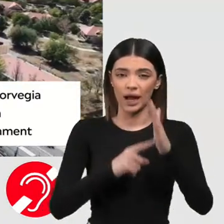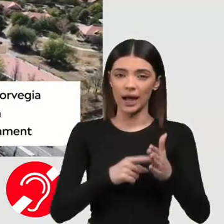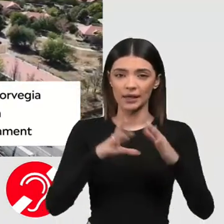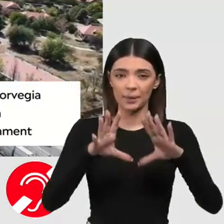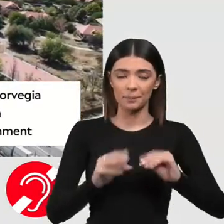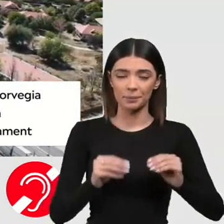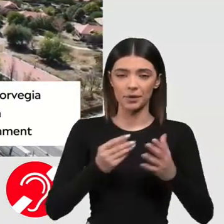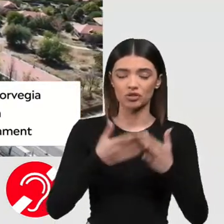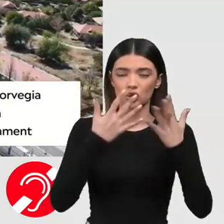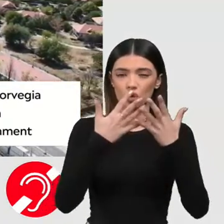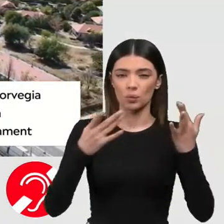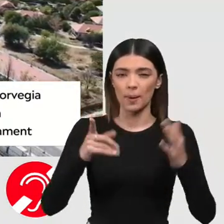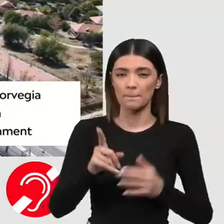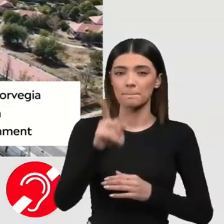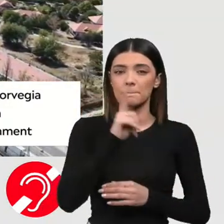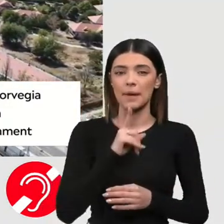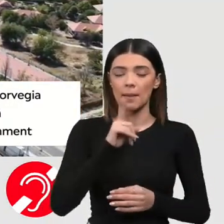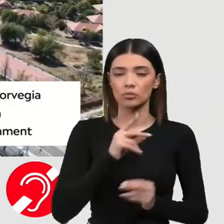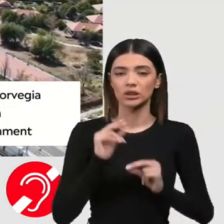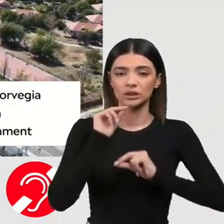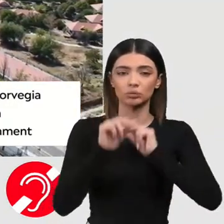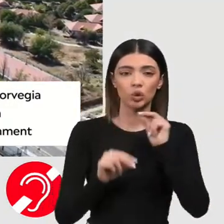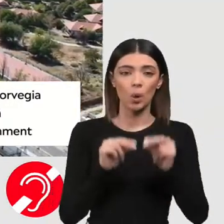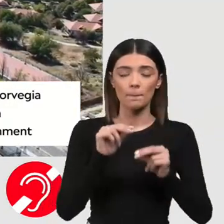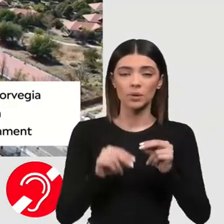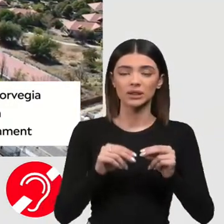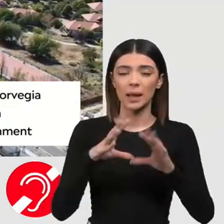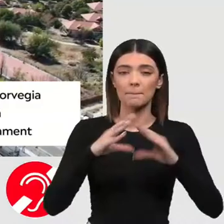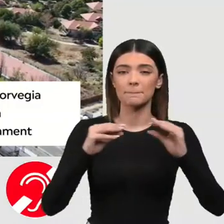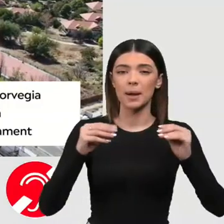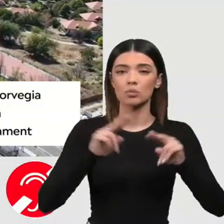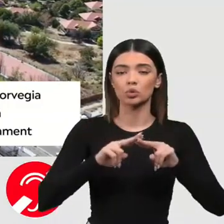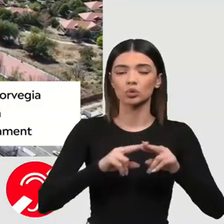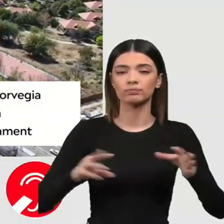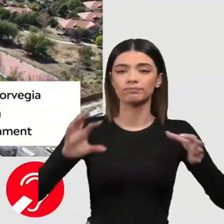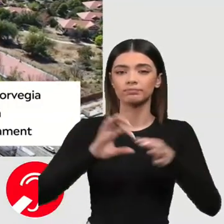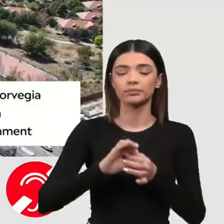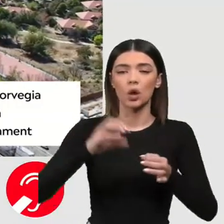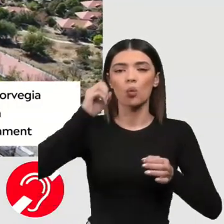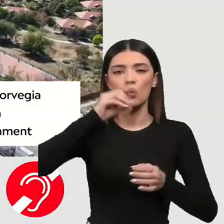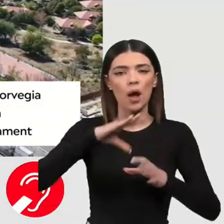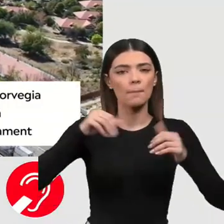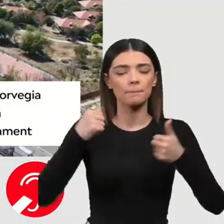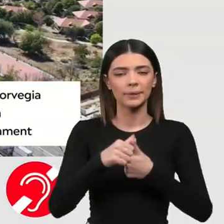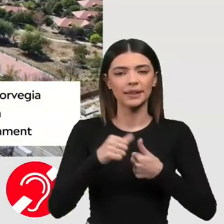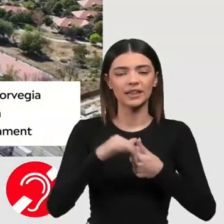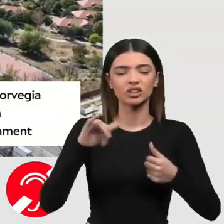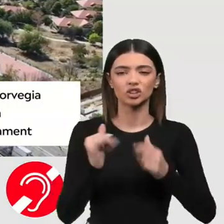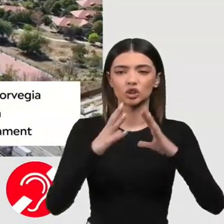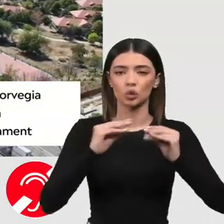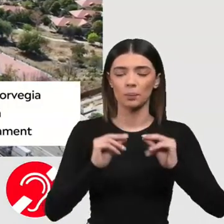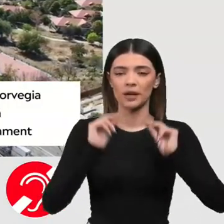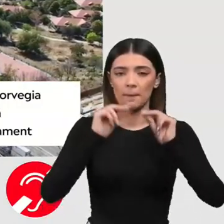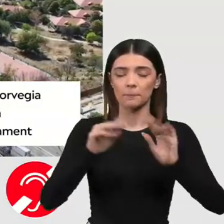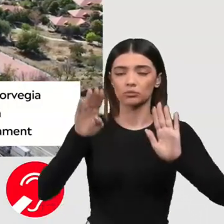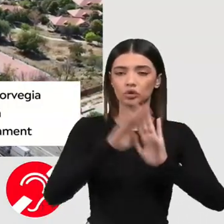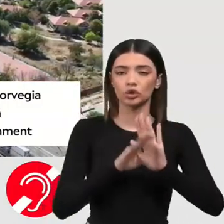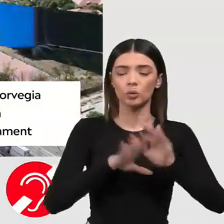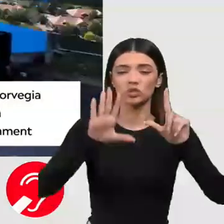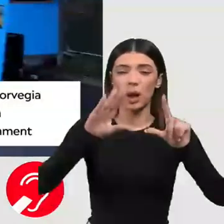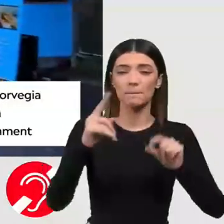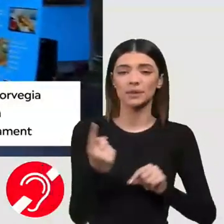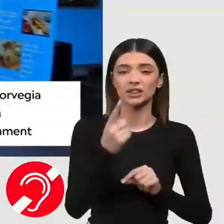înregistrează scoruri mici includ incluziunea socială, aici România se clasează pe locul